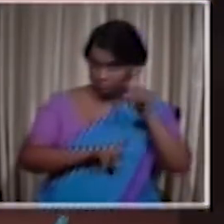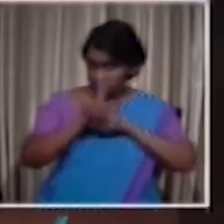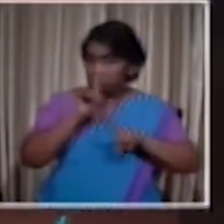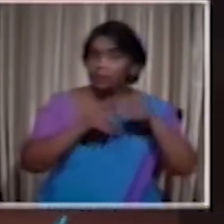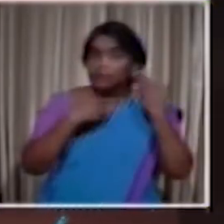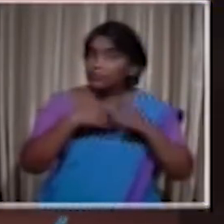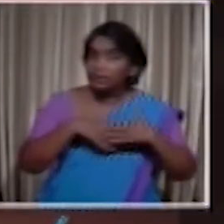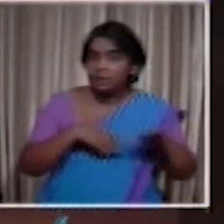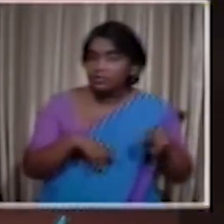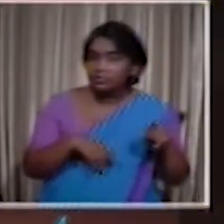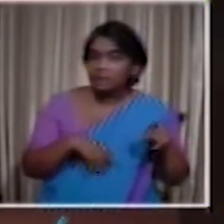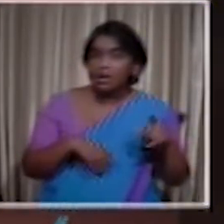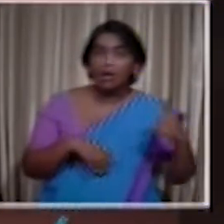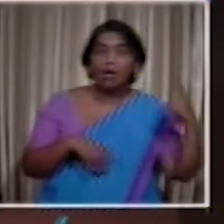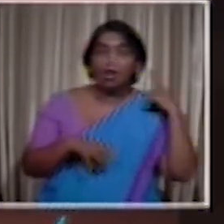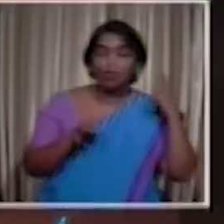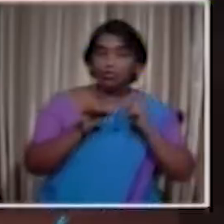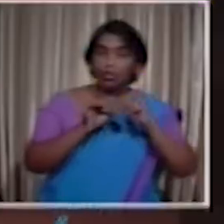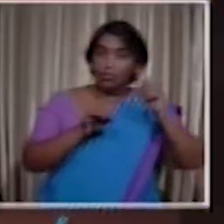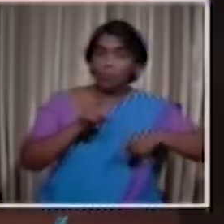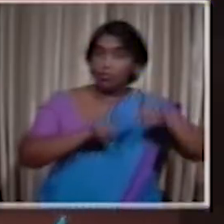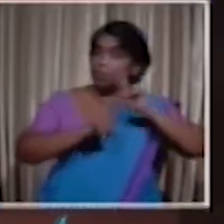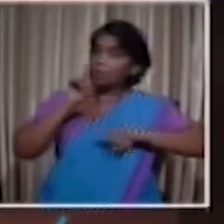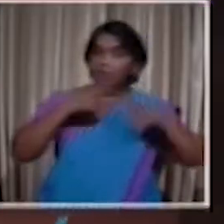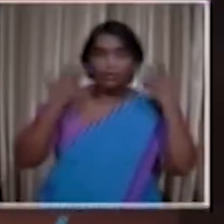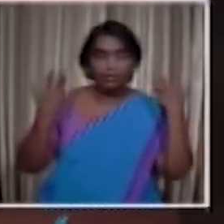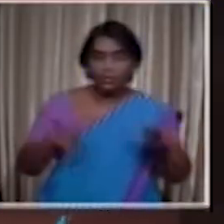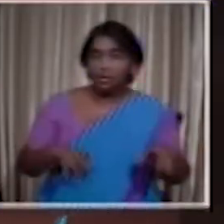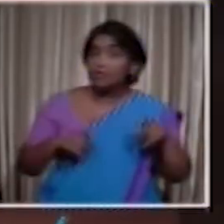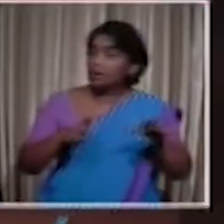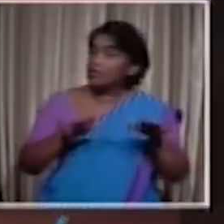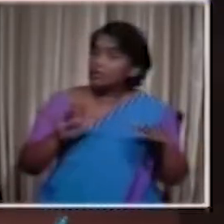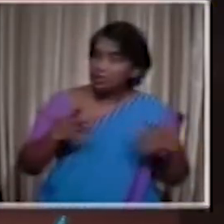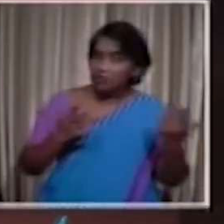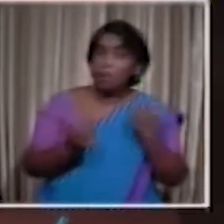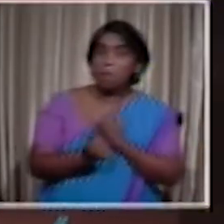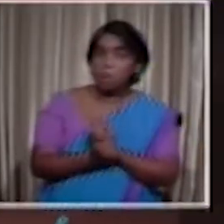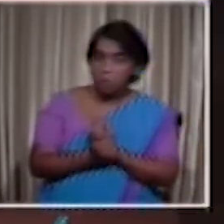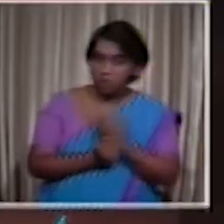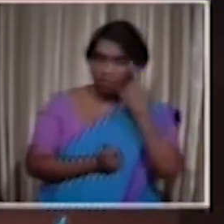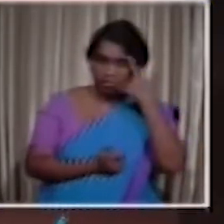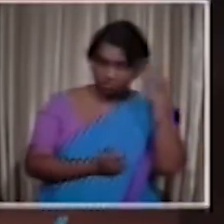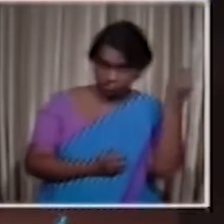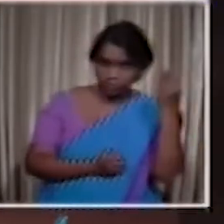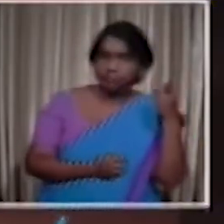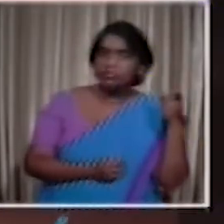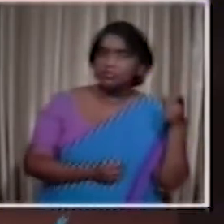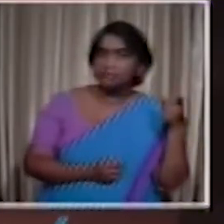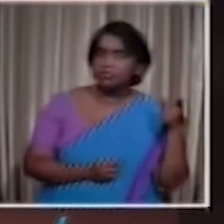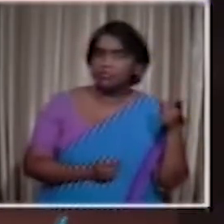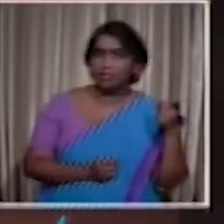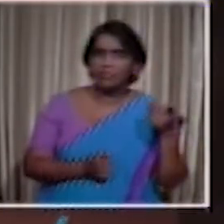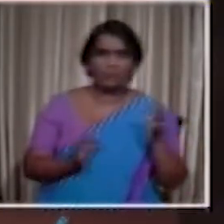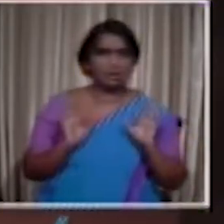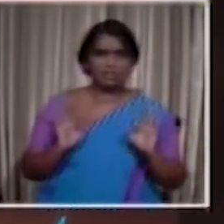තිබෙනවාද ආරක්ෂක මණ්ඩලය තුල සාකච්ඡා කර තිබෙනවාද එහෙම නැත්නම් ඒක පොලිස්පතිවරයාගේ හිතලුවක්ද මොකද මේක සාමාන්‍ය තත්ත්වයක්